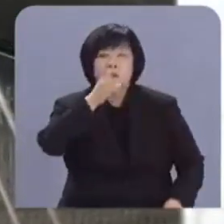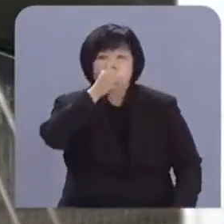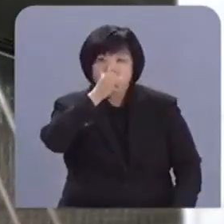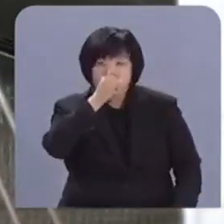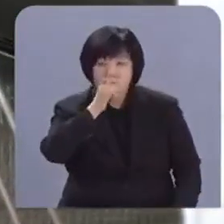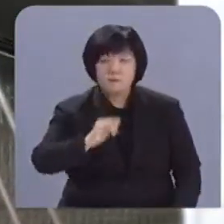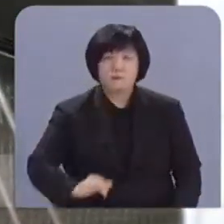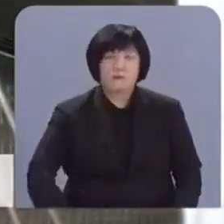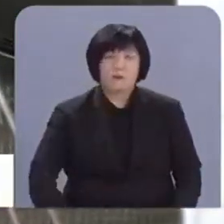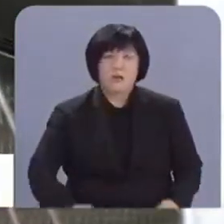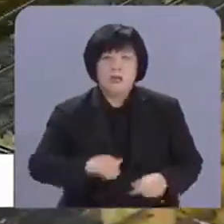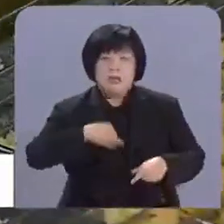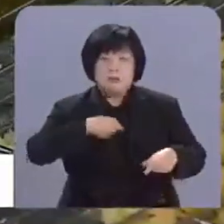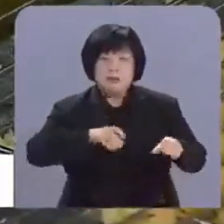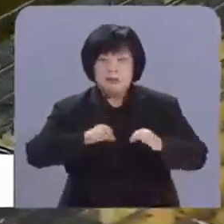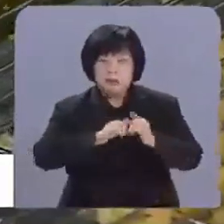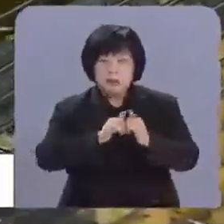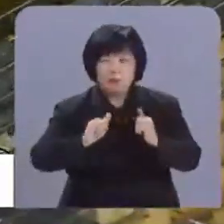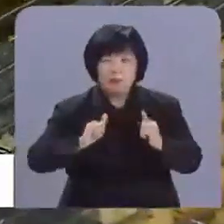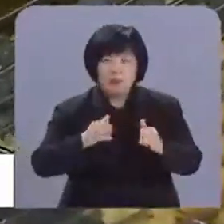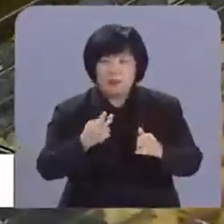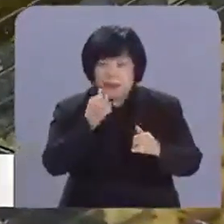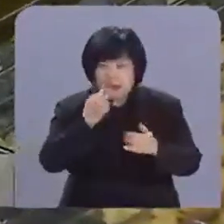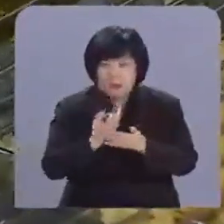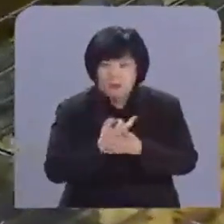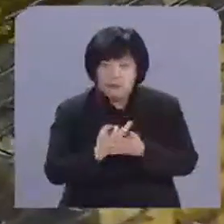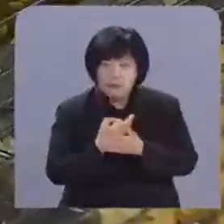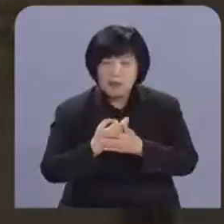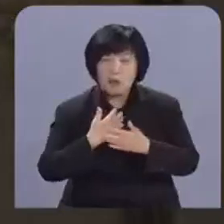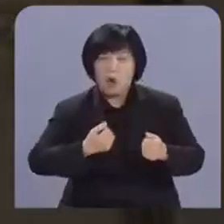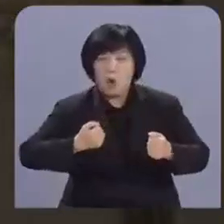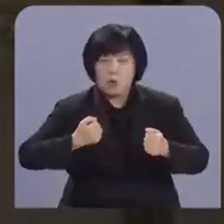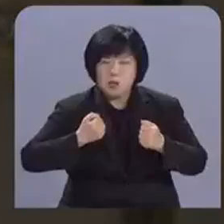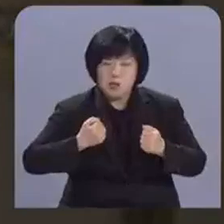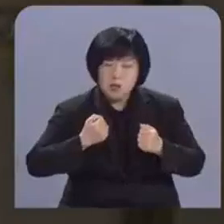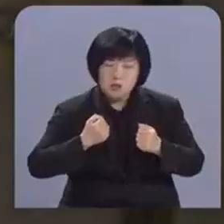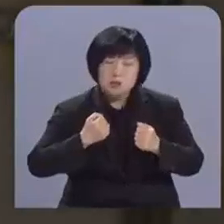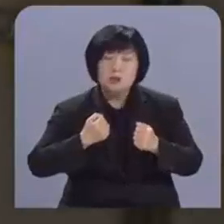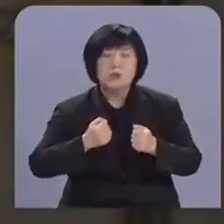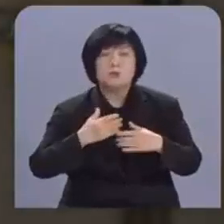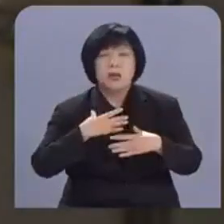몰린 자영업자들에게 생계와 건강, 최소한의 안전망을